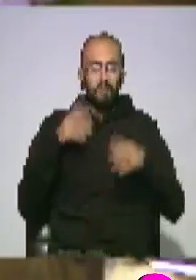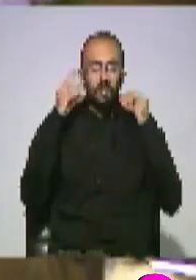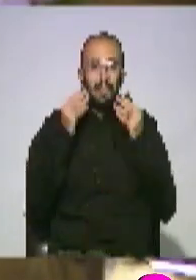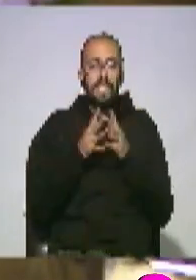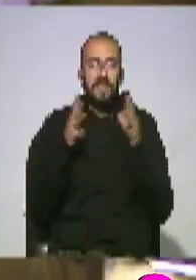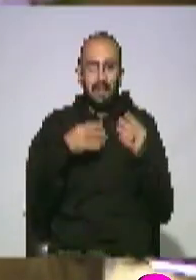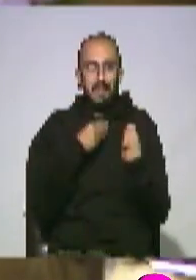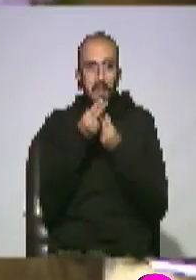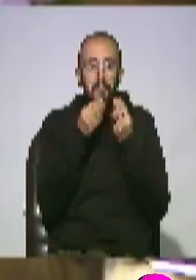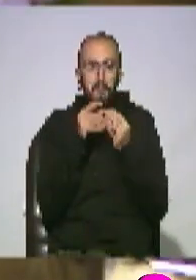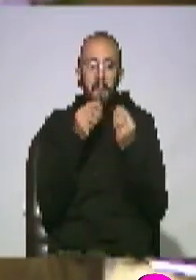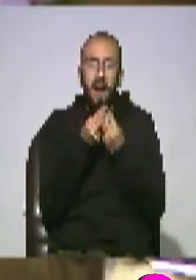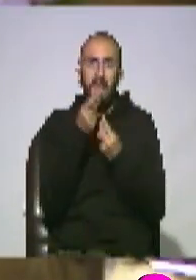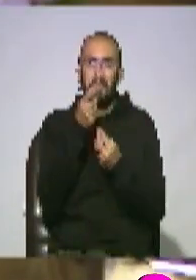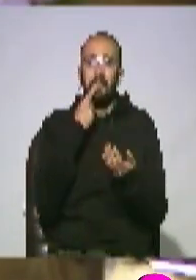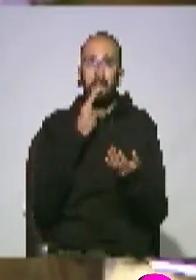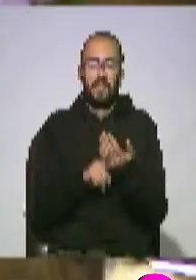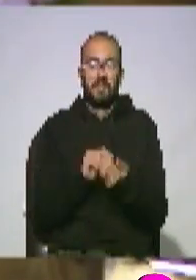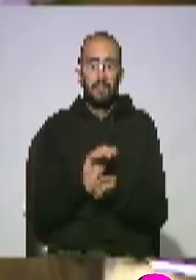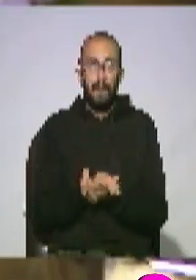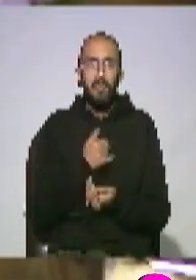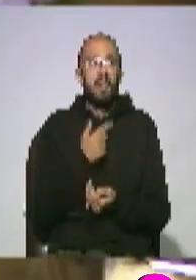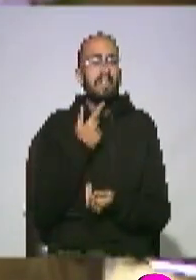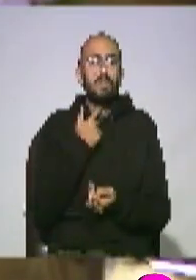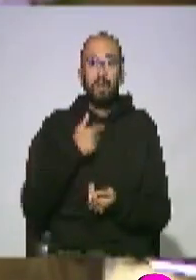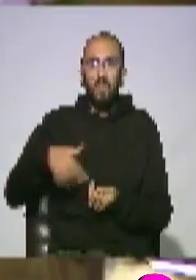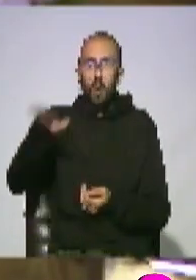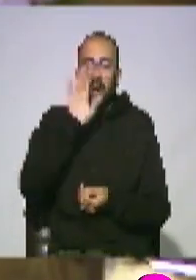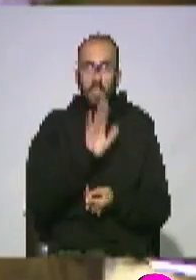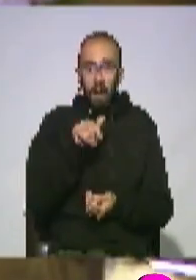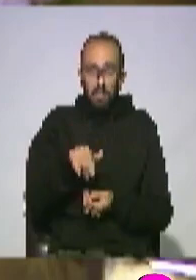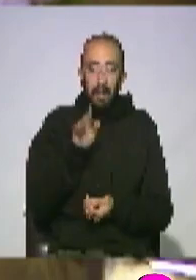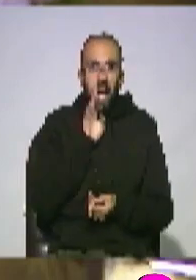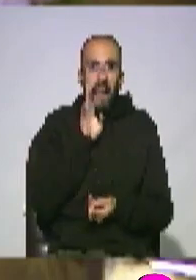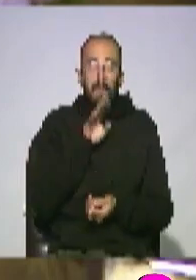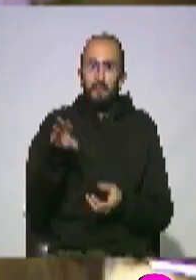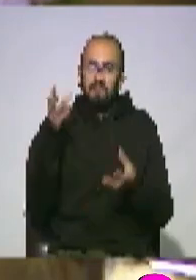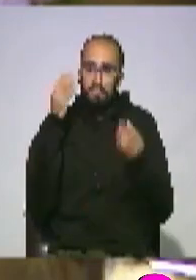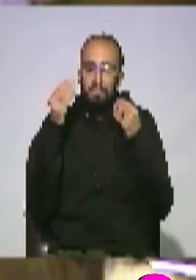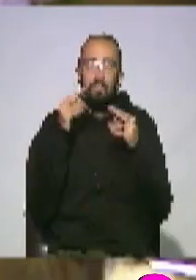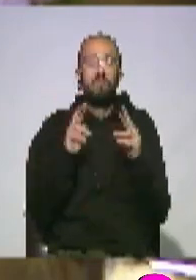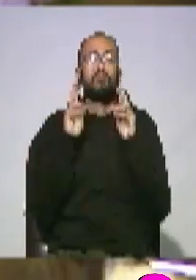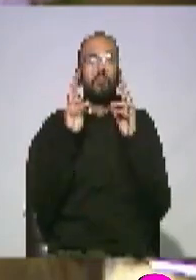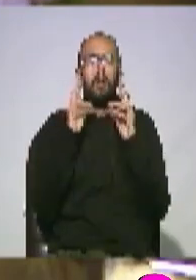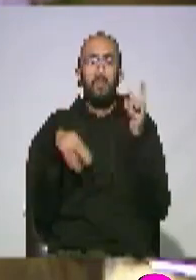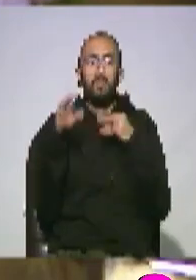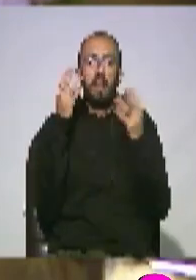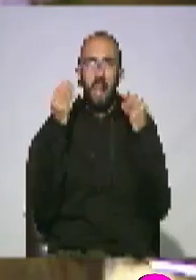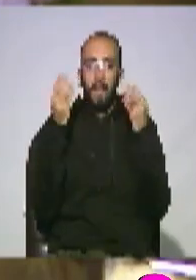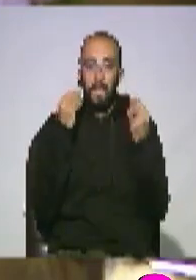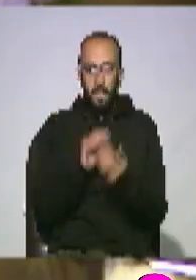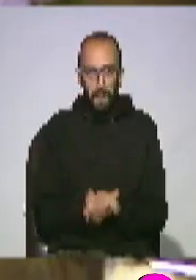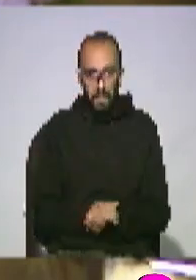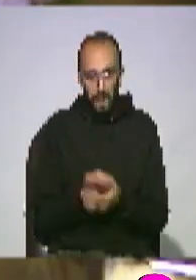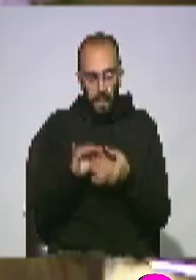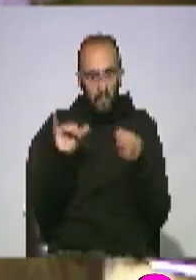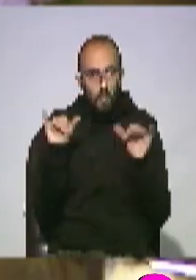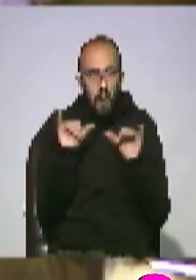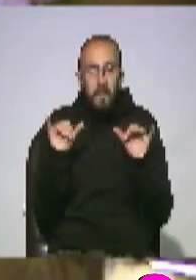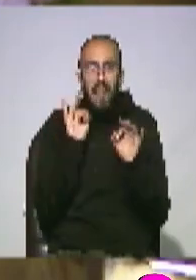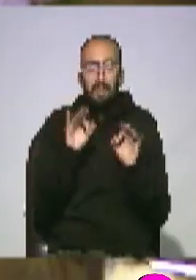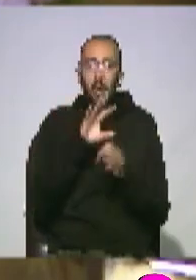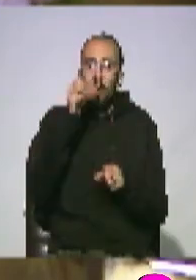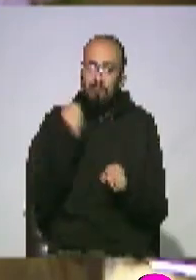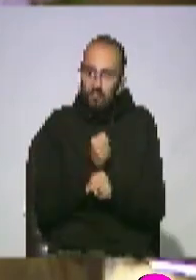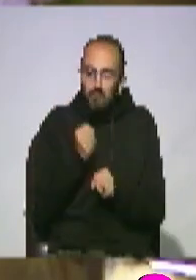يخلي حضرتك. يعني انا اكتر يعني اتمنى ان كل حد يكون فعلا اتعلم حاجه النهارده من كلام حضرتك. كلام مهم جدا، وان احنا لازم